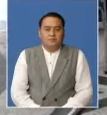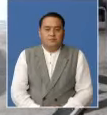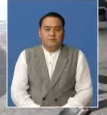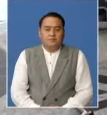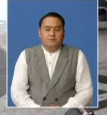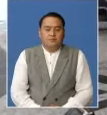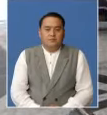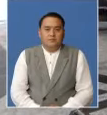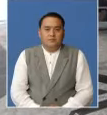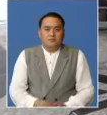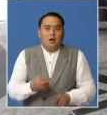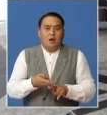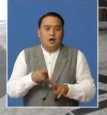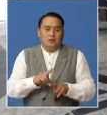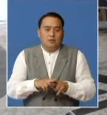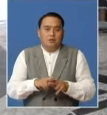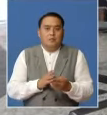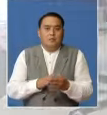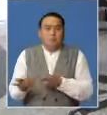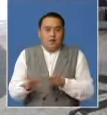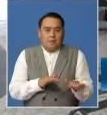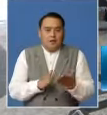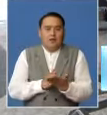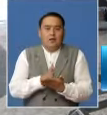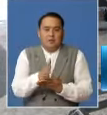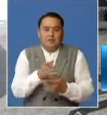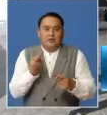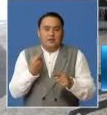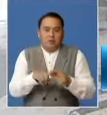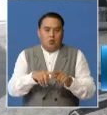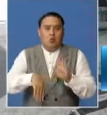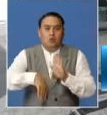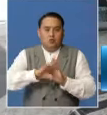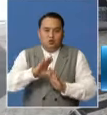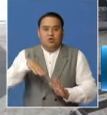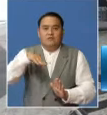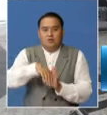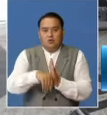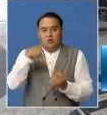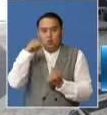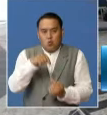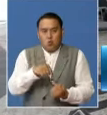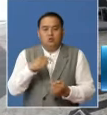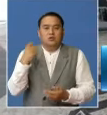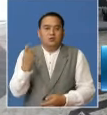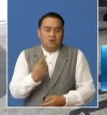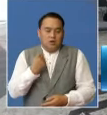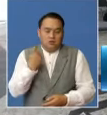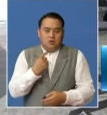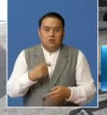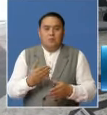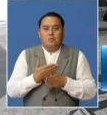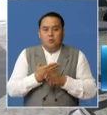Сегодняшнее мероприятие направлено на технологии для внедрения точного земледелия, а